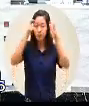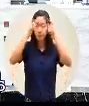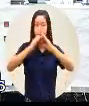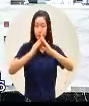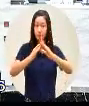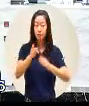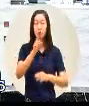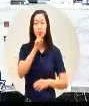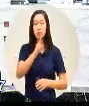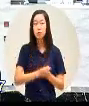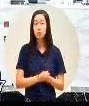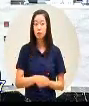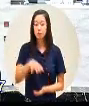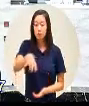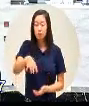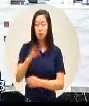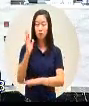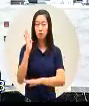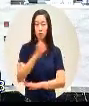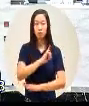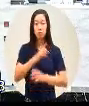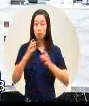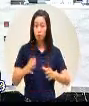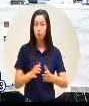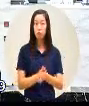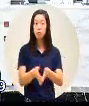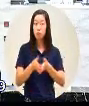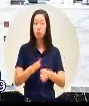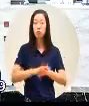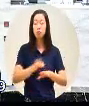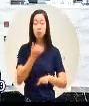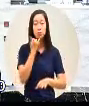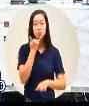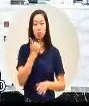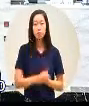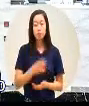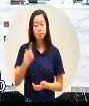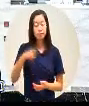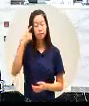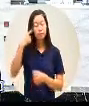对你讲，咱电影家己咧办的，他迄个唔好，研究看卖啦，啊。